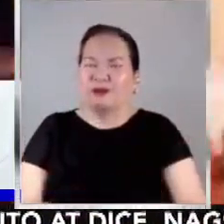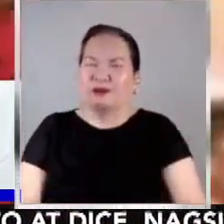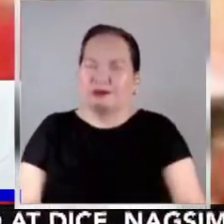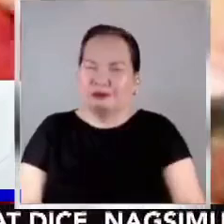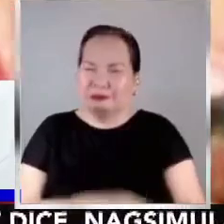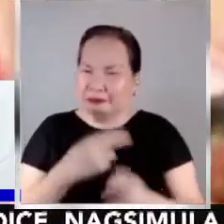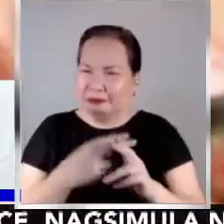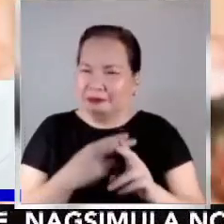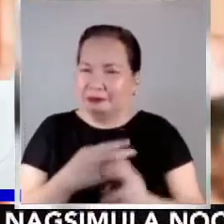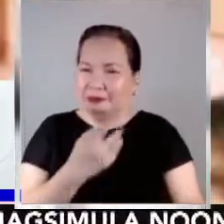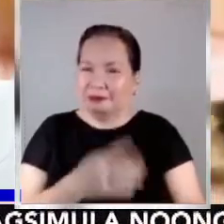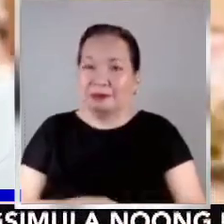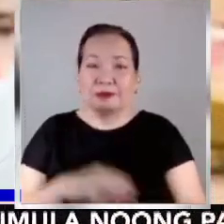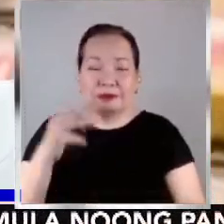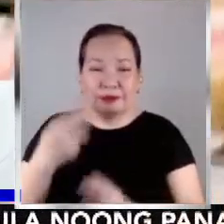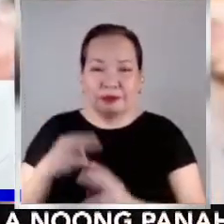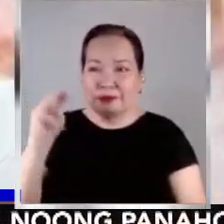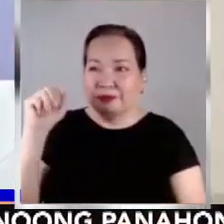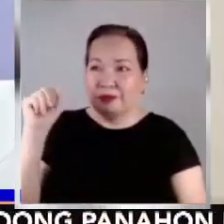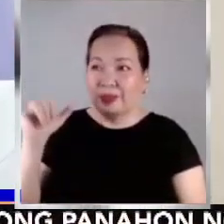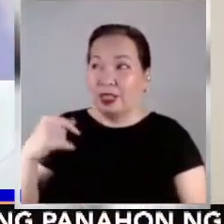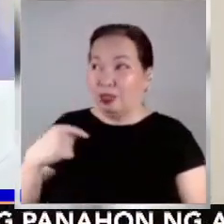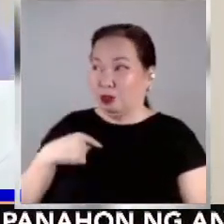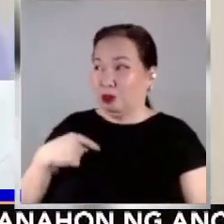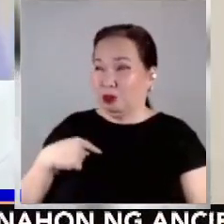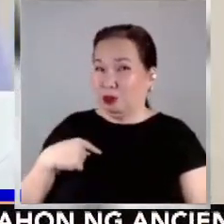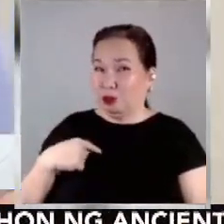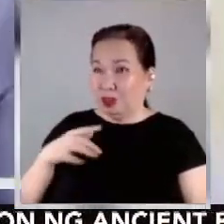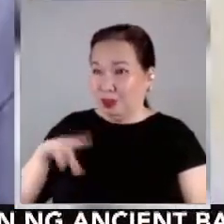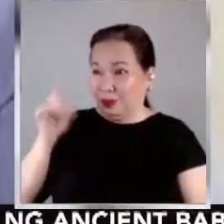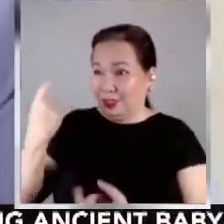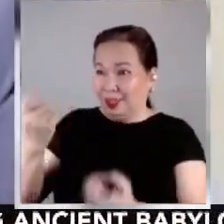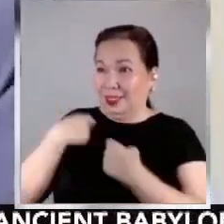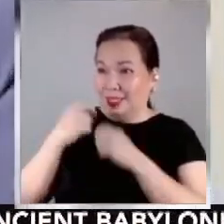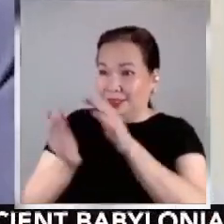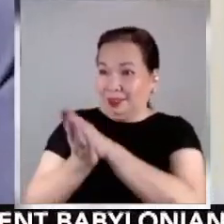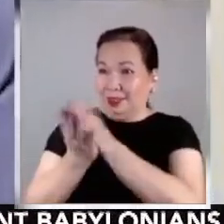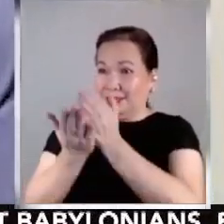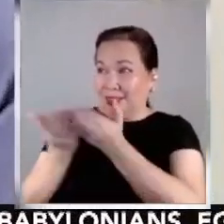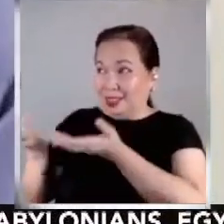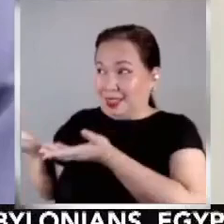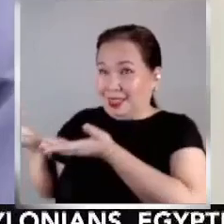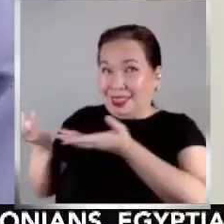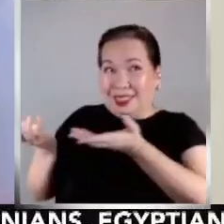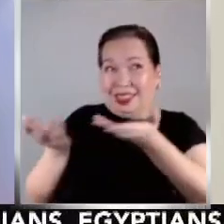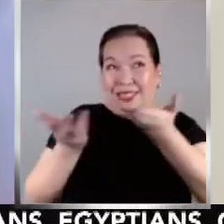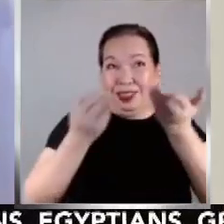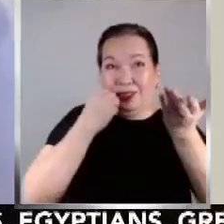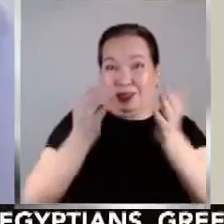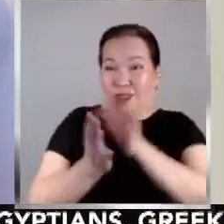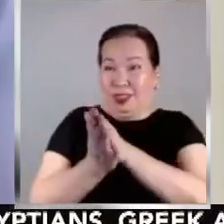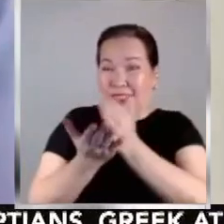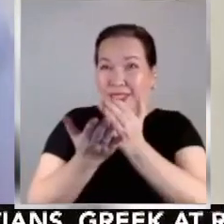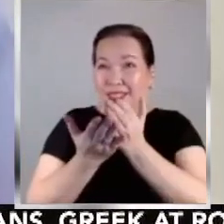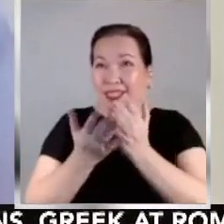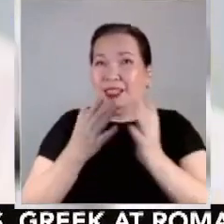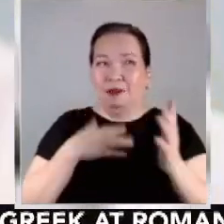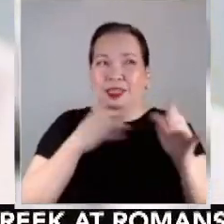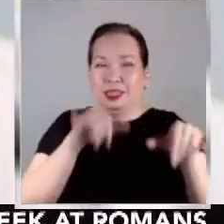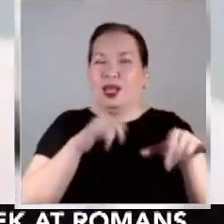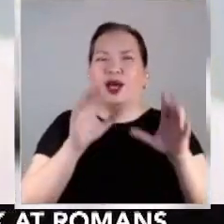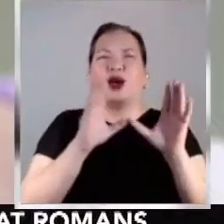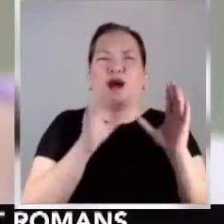Si May. Hindi ko naman pwede niuwi po sa amin. Di sa company muna po. Halimbawa, meron pong nangailangan, i-donate po ng